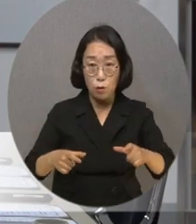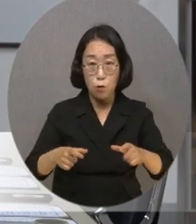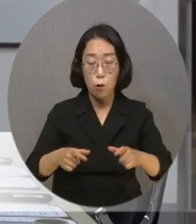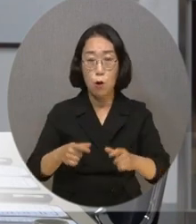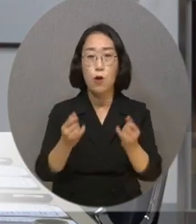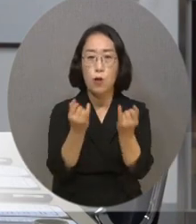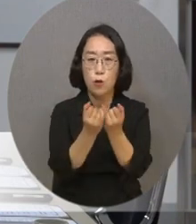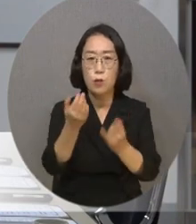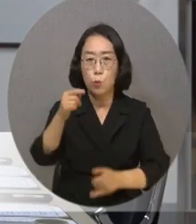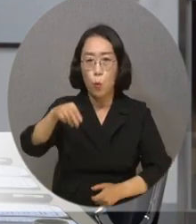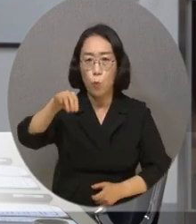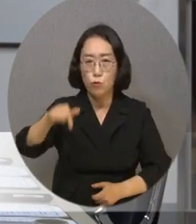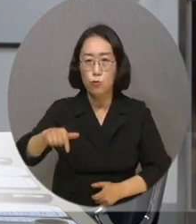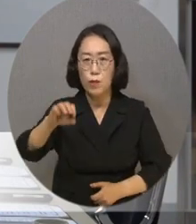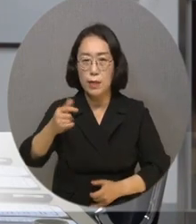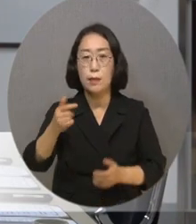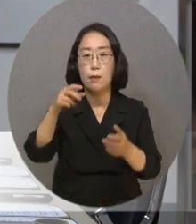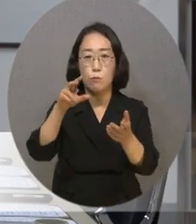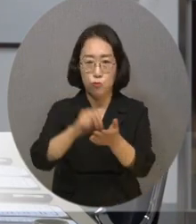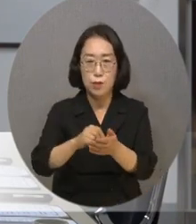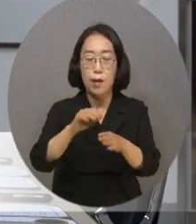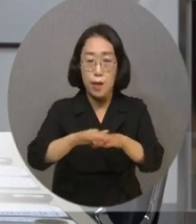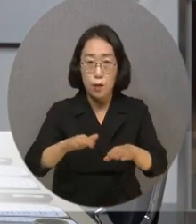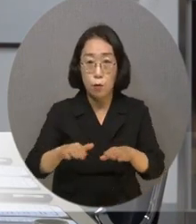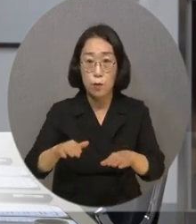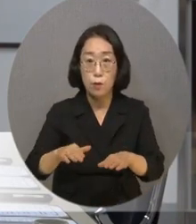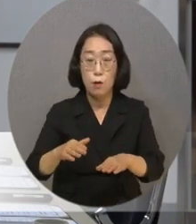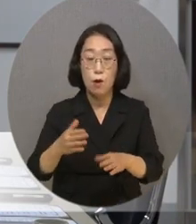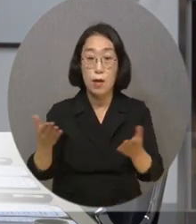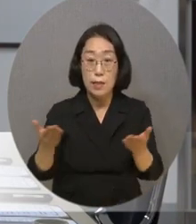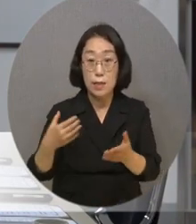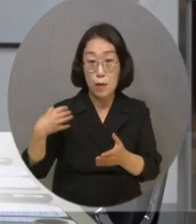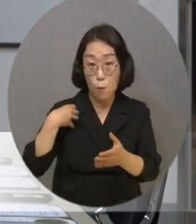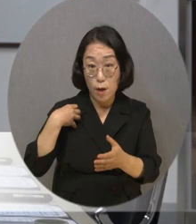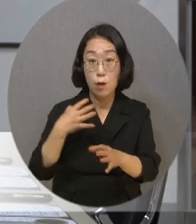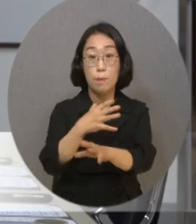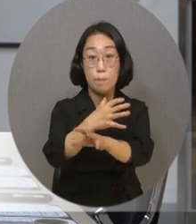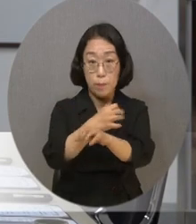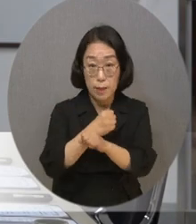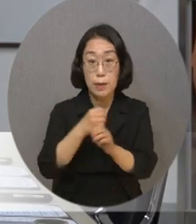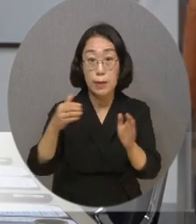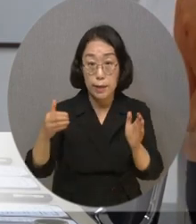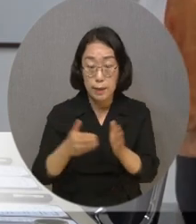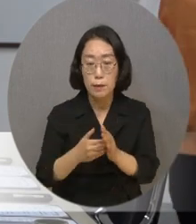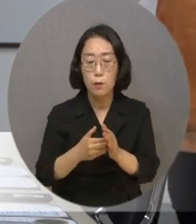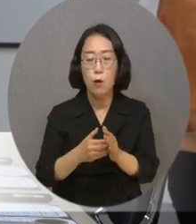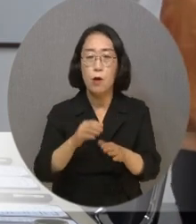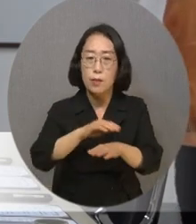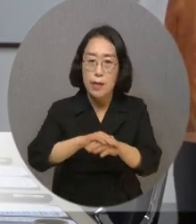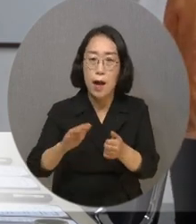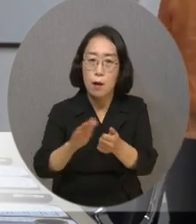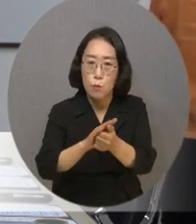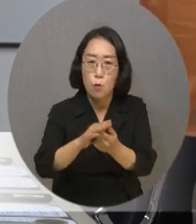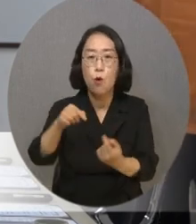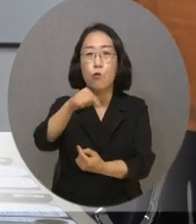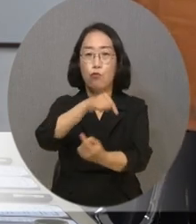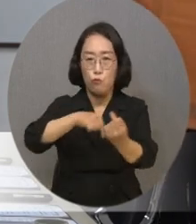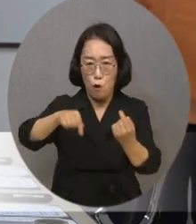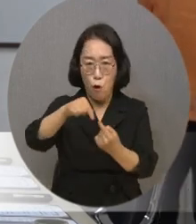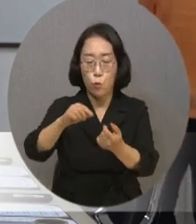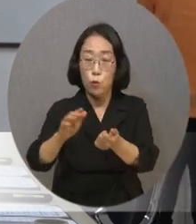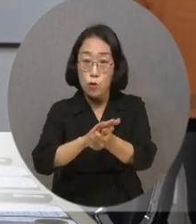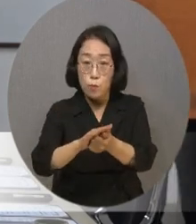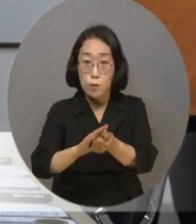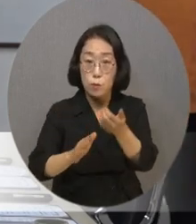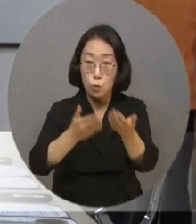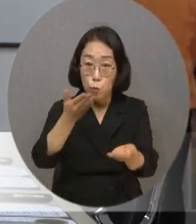것인가 고민하면서 MOU를 체결해서 보다 더 나은 여성 노숙인 시설 운영과 또 서비스